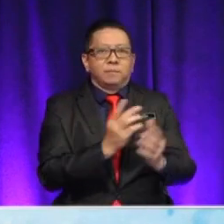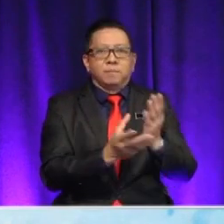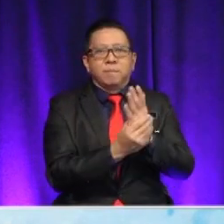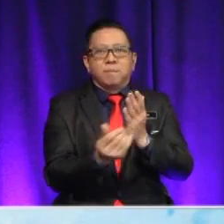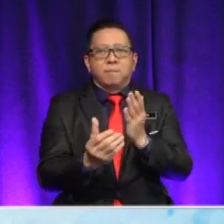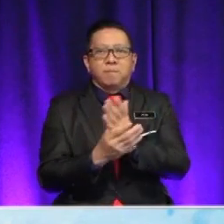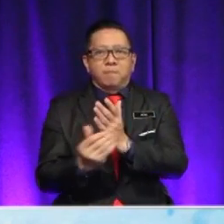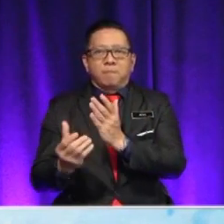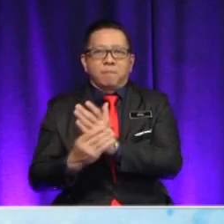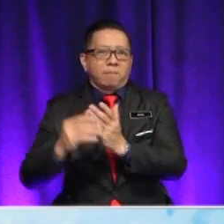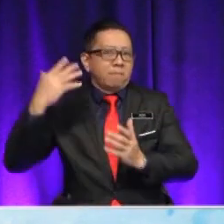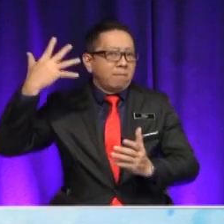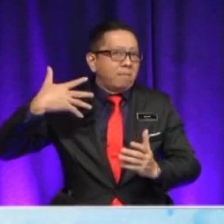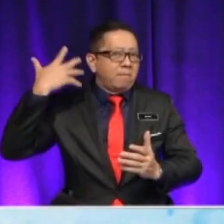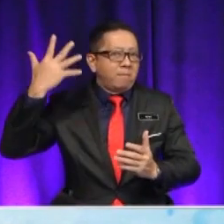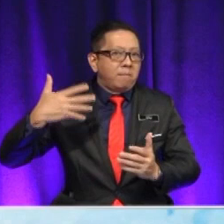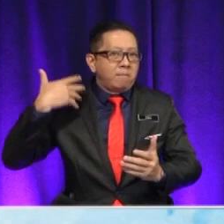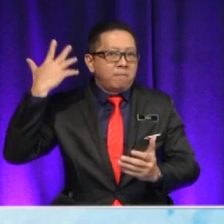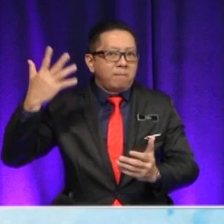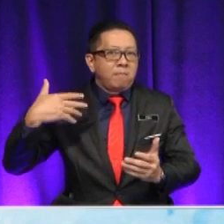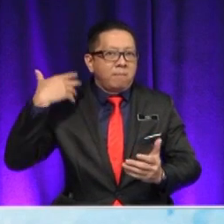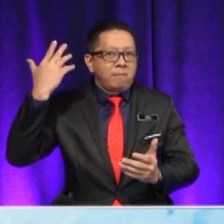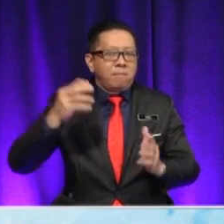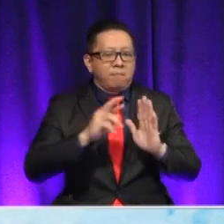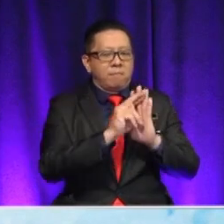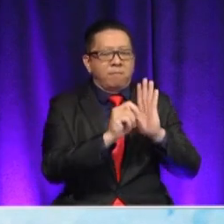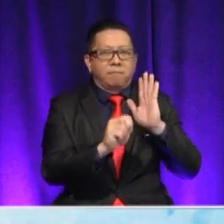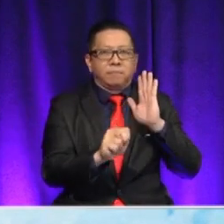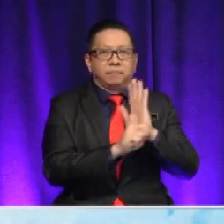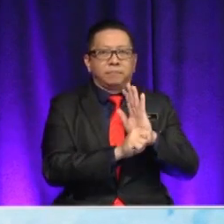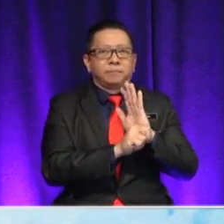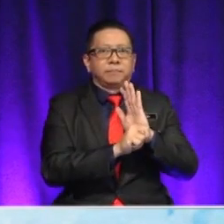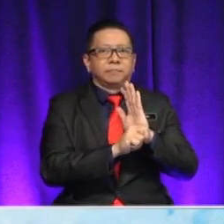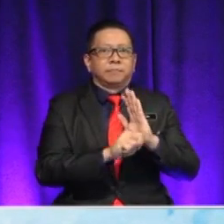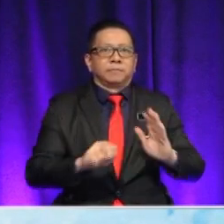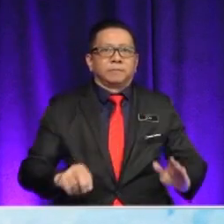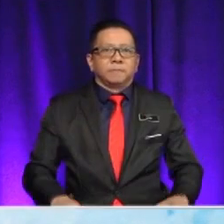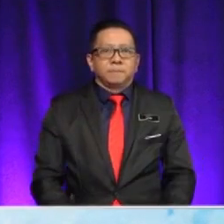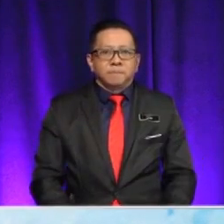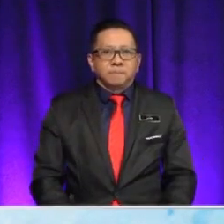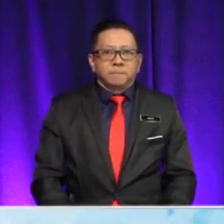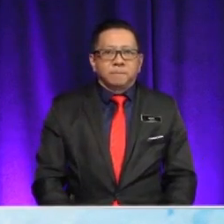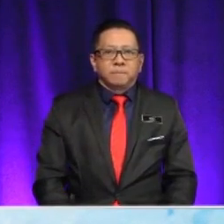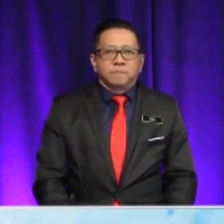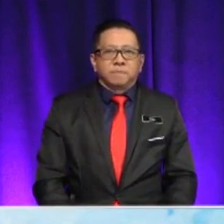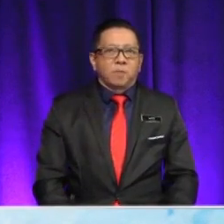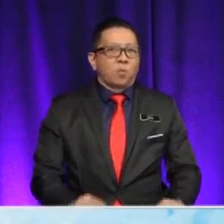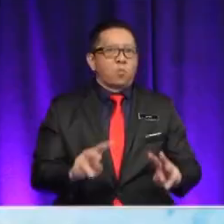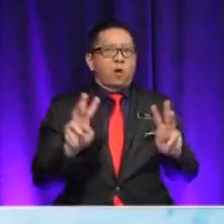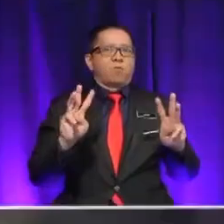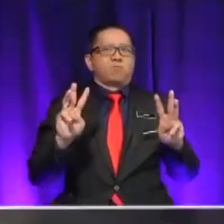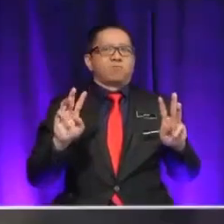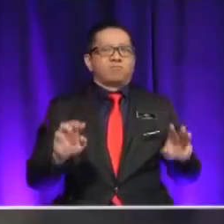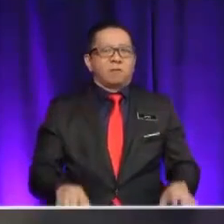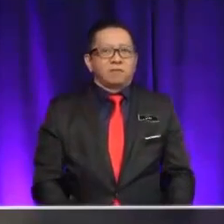dengan baik. Mereka telah berjaya menguasai kerana dapat membuat perkaitan dan sebagainya. Wah, itu dia.